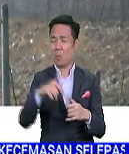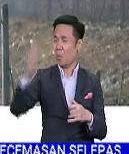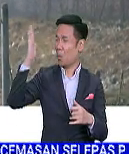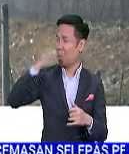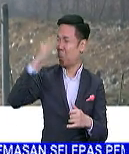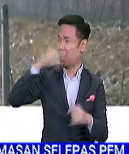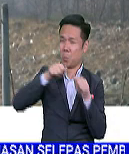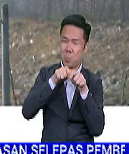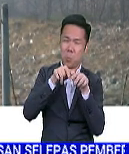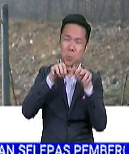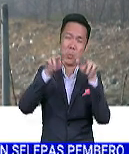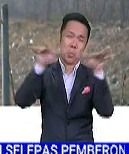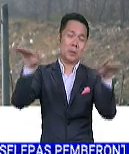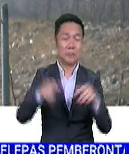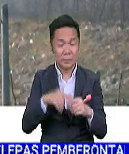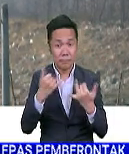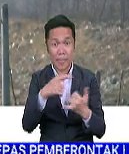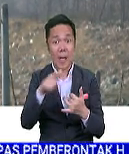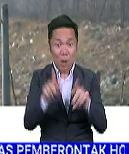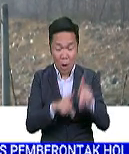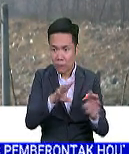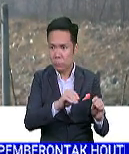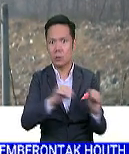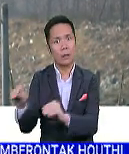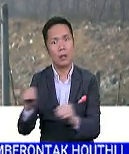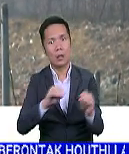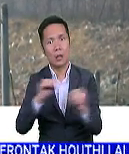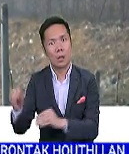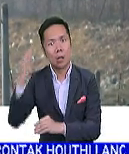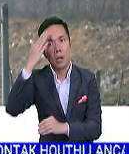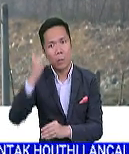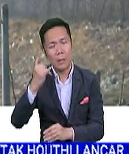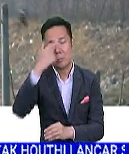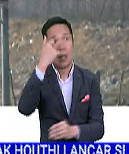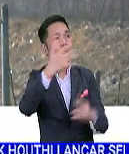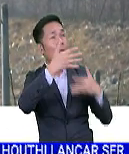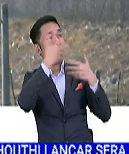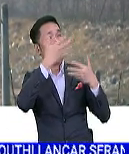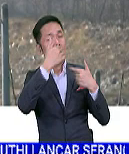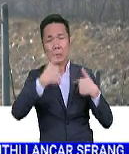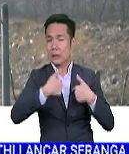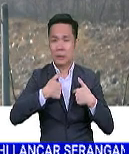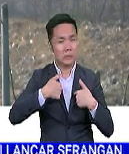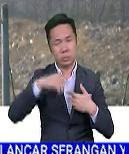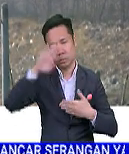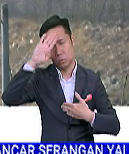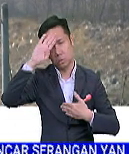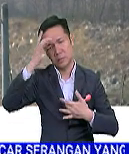udara. Ia sekaligus memaksa penduduk untuk berpindah kerana boleh menyebabkan masalah kesihatan.